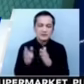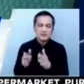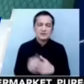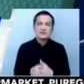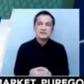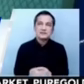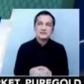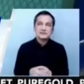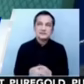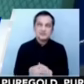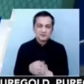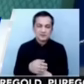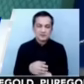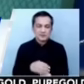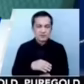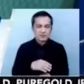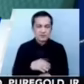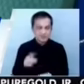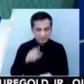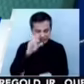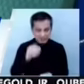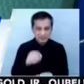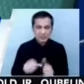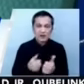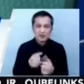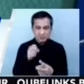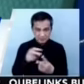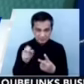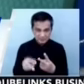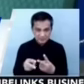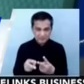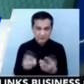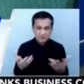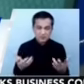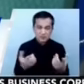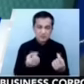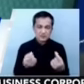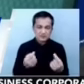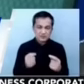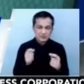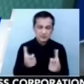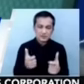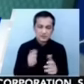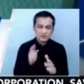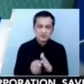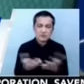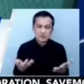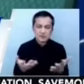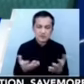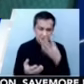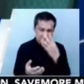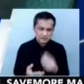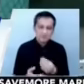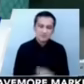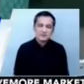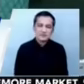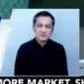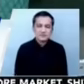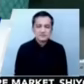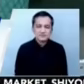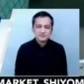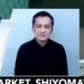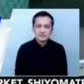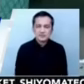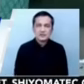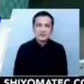lalaki so Papaano yun ma babae ka na lang baa kaming choice bigla ganon na lang siguro Matulog ka na lang ang issue doon eh hindi na legal no